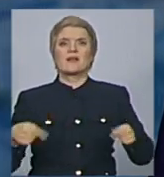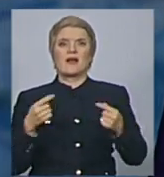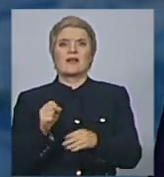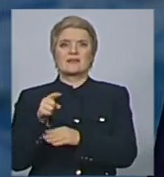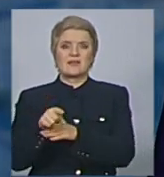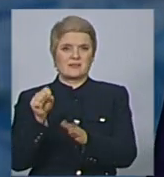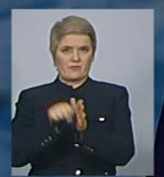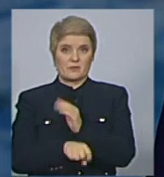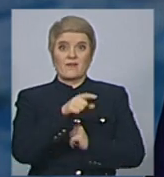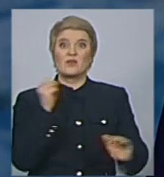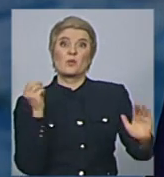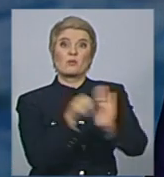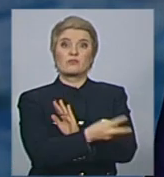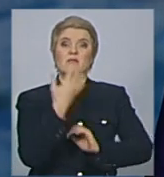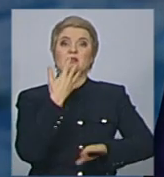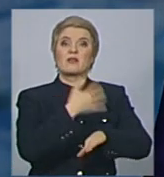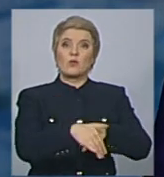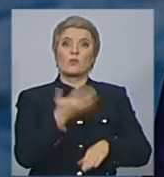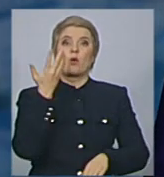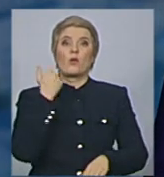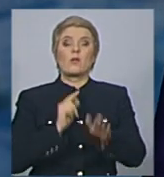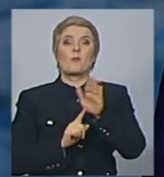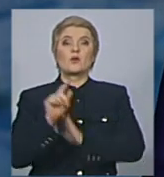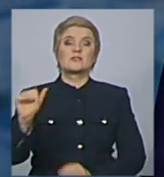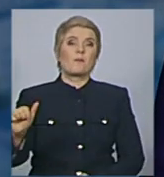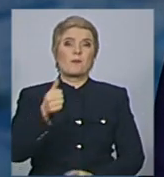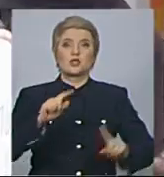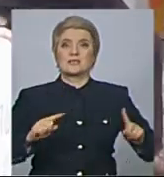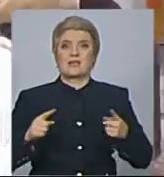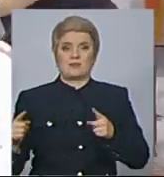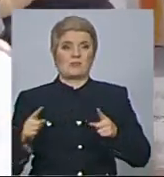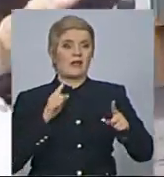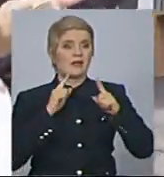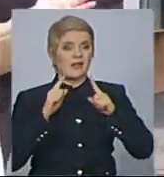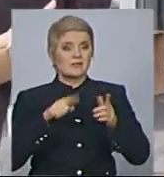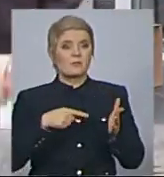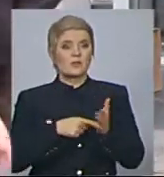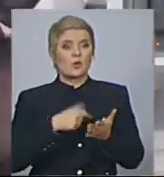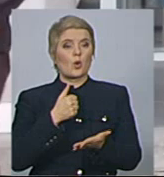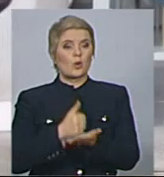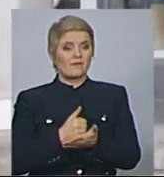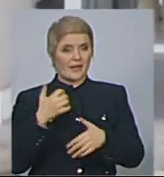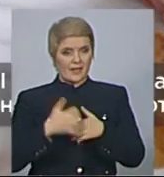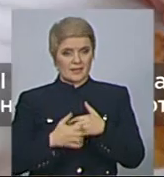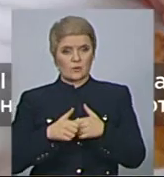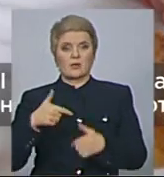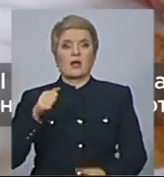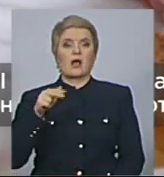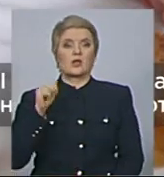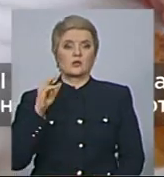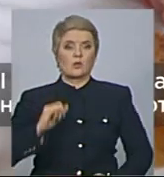чоловік виїхав за кордон, щойно почалися перші затримання. Радницю міського голови Херсона Катерину Гандзюк облили